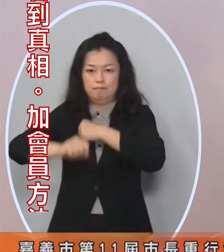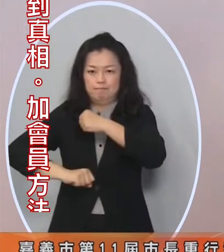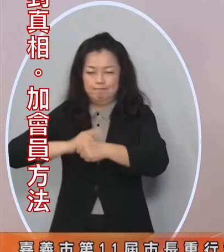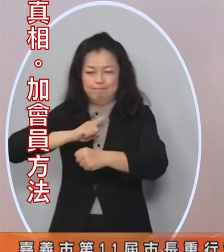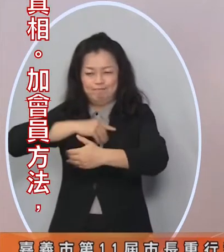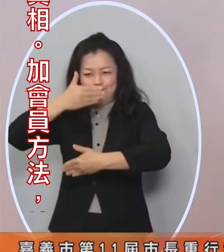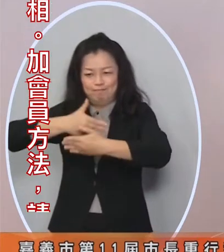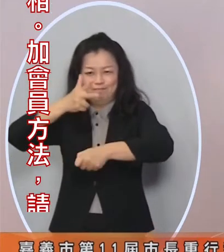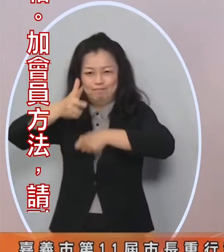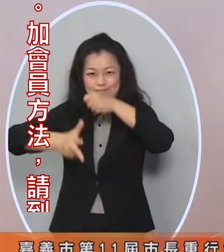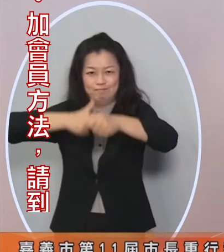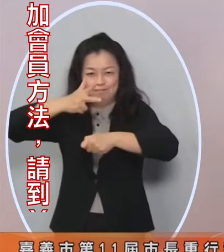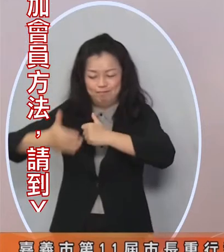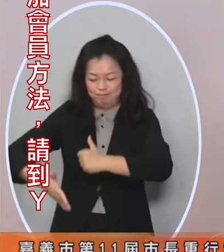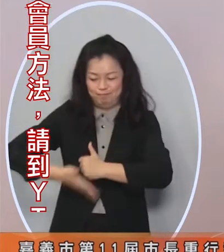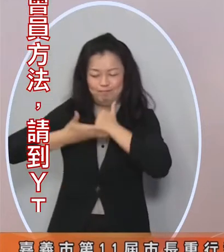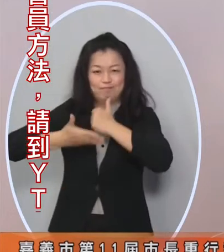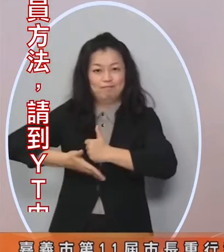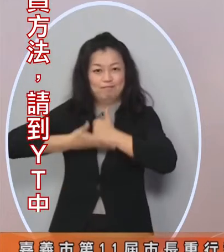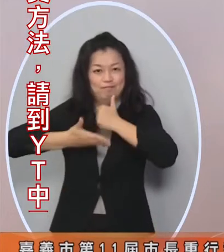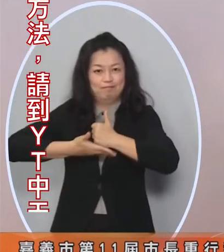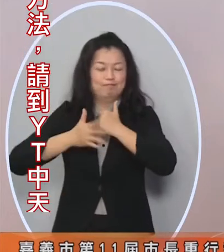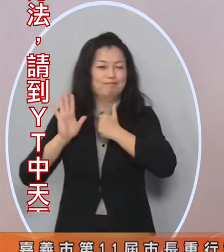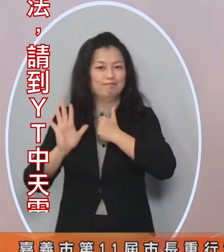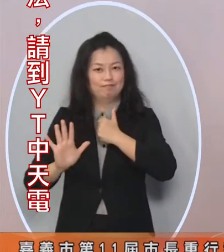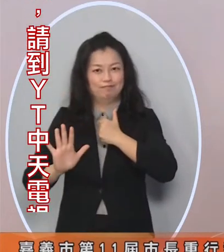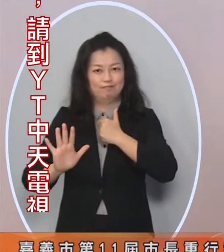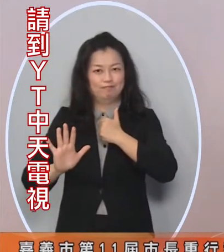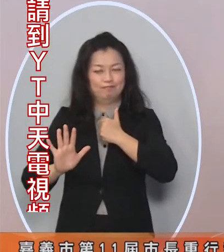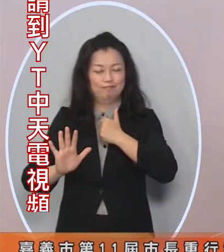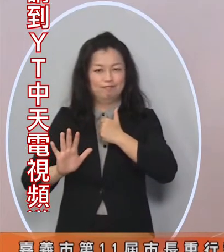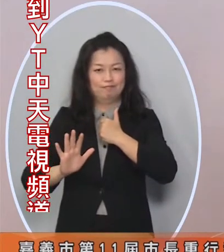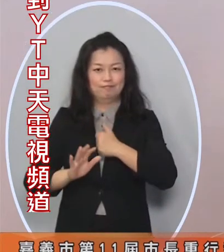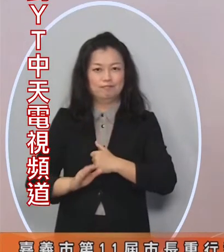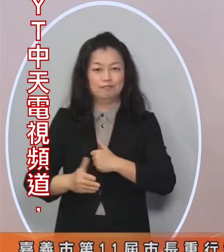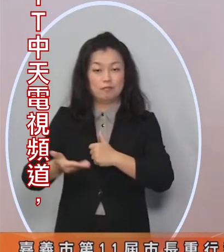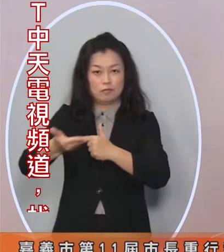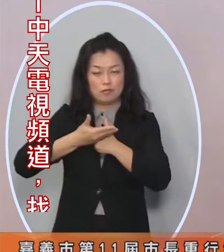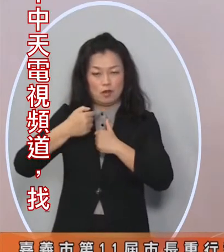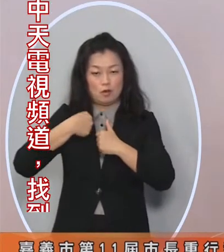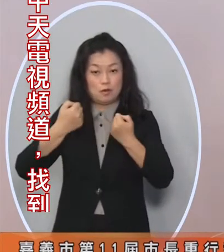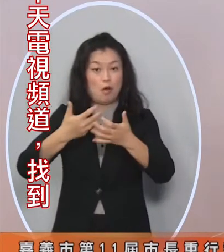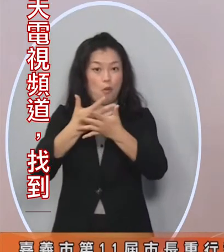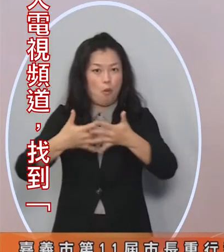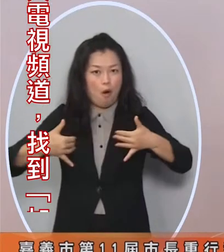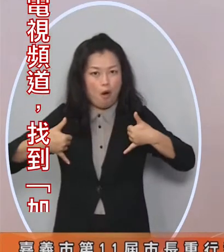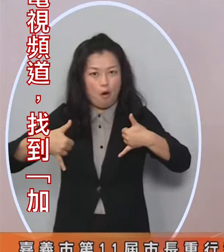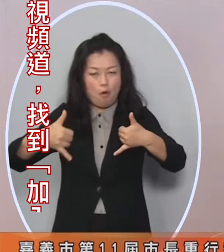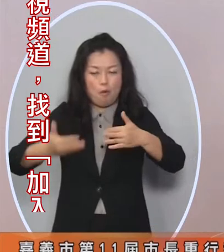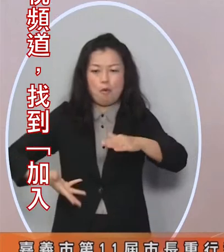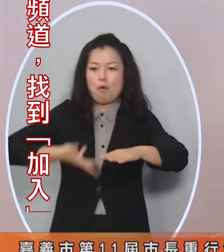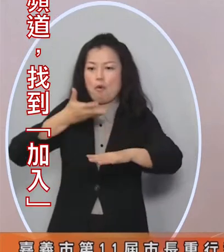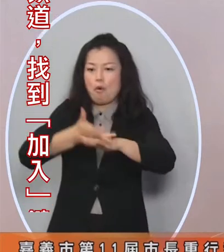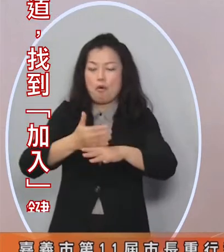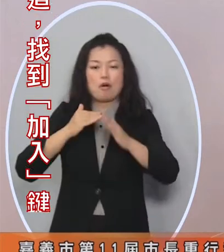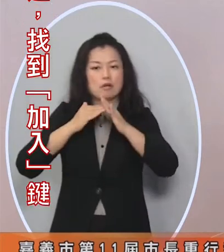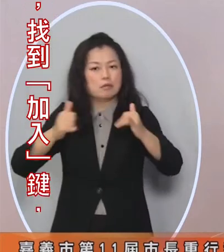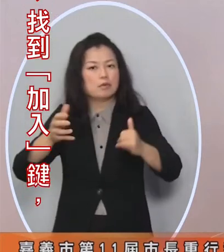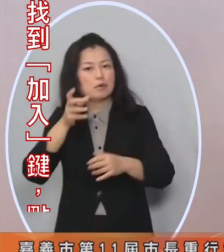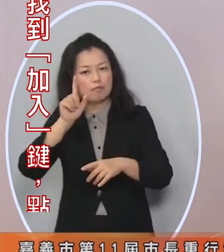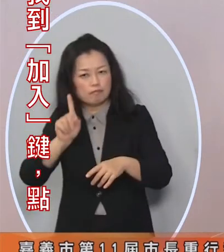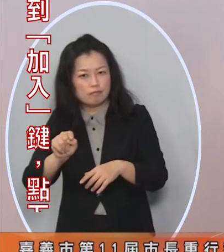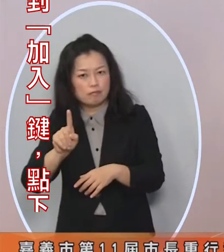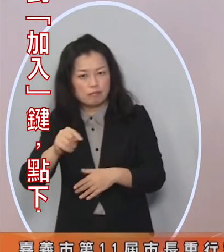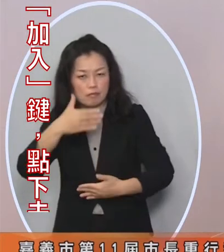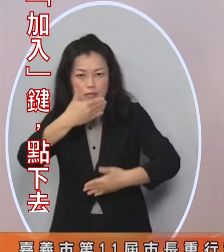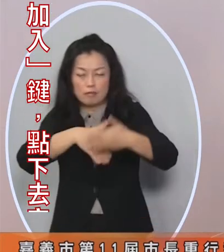励的竞选录影的短片，让我在网络上可以提供给市民们参考。他们